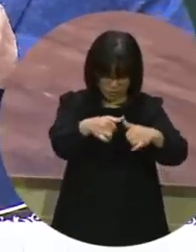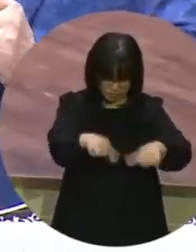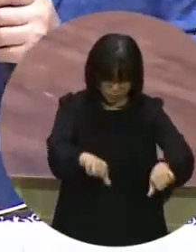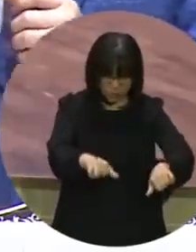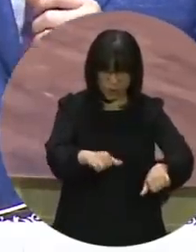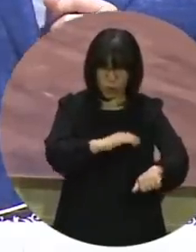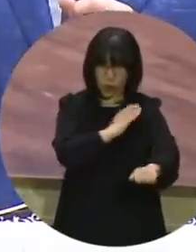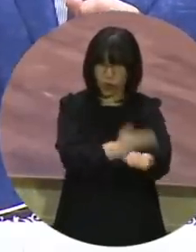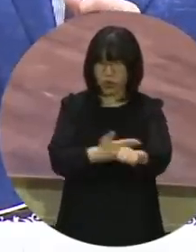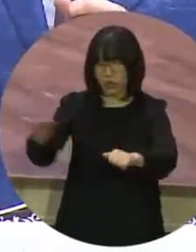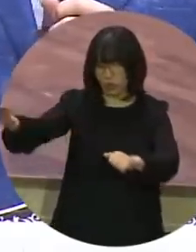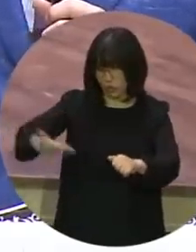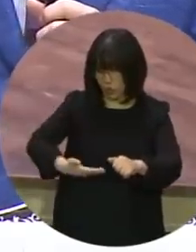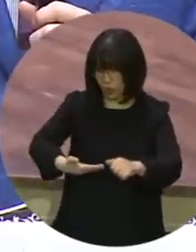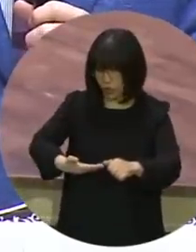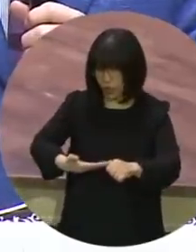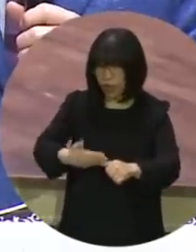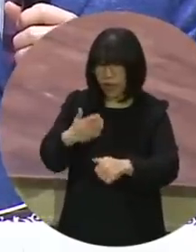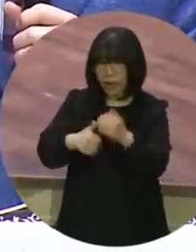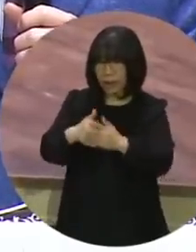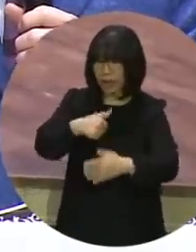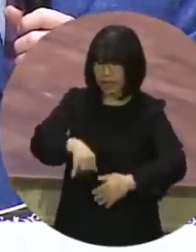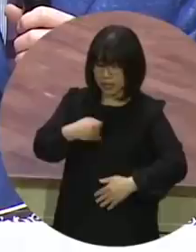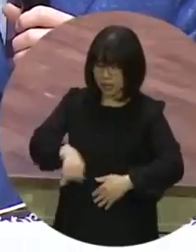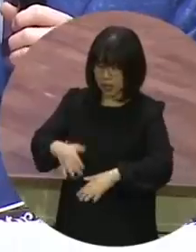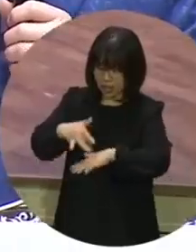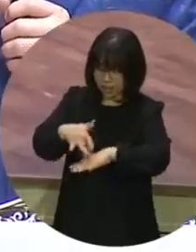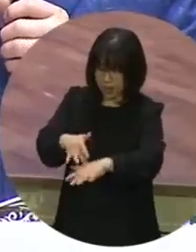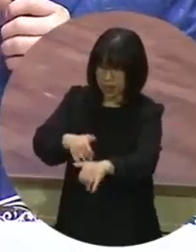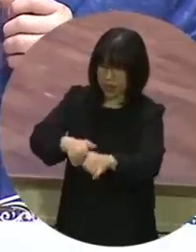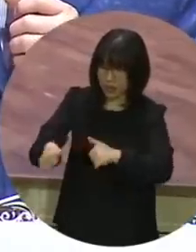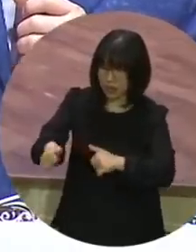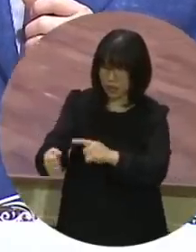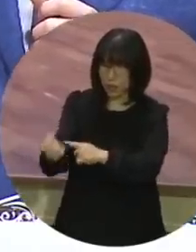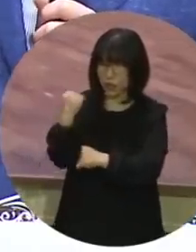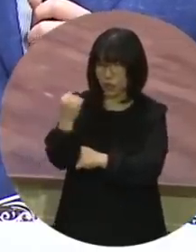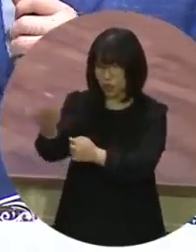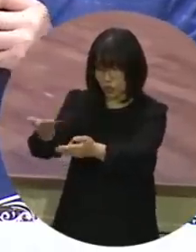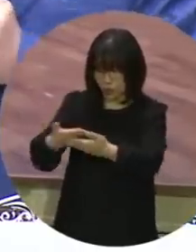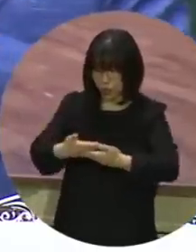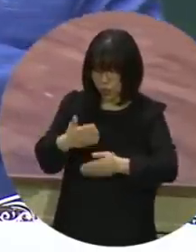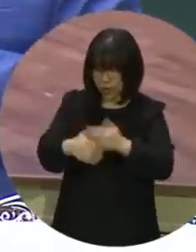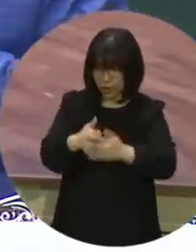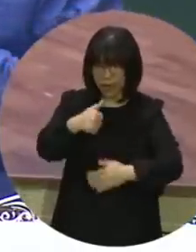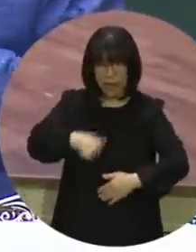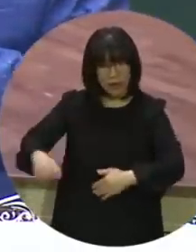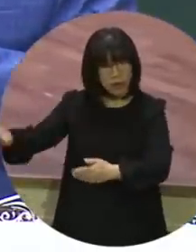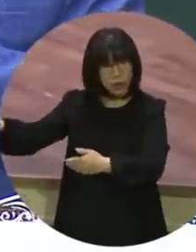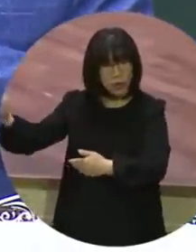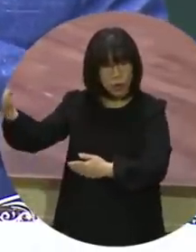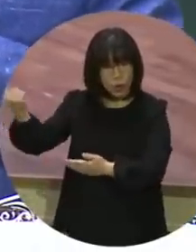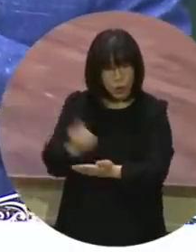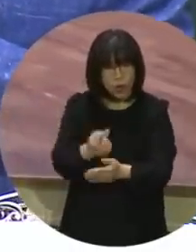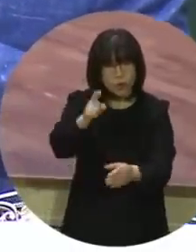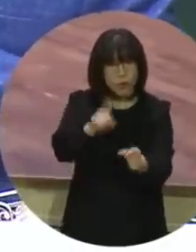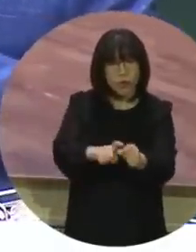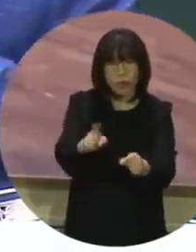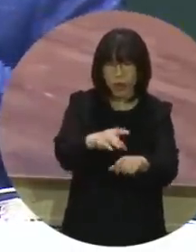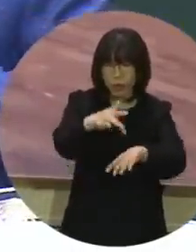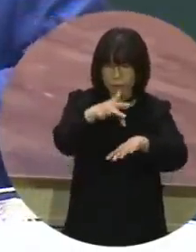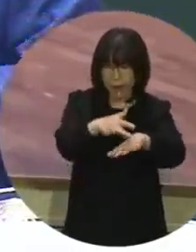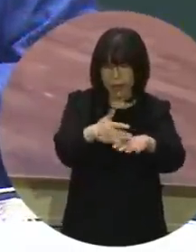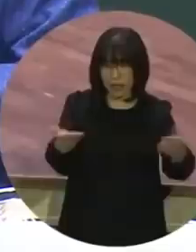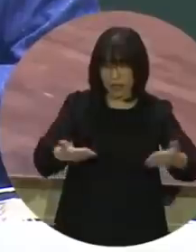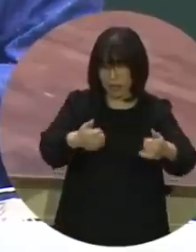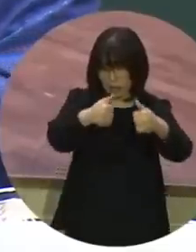하나님의 자녀에게는 마귀를 이길 수 있는 권세를 주셨어요. 하나님 아들 오신 것은 마귀를 멸하러 오셨느니라. 하나님